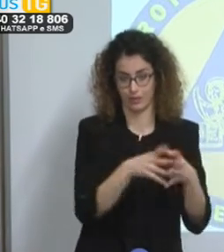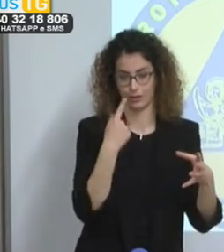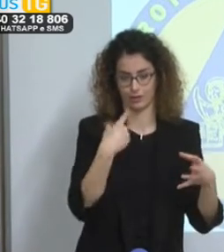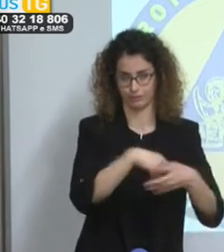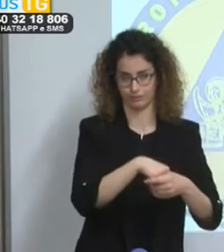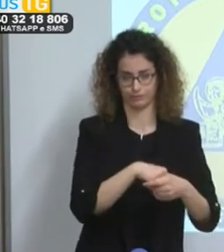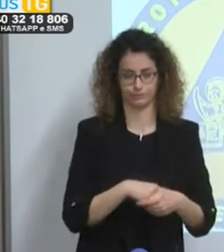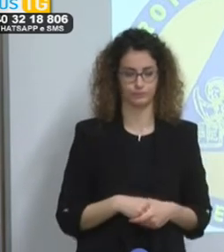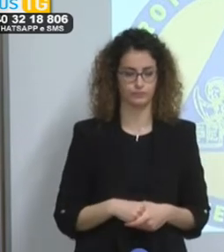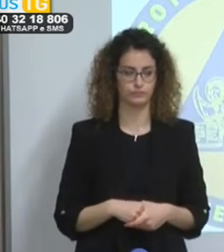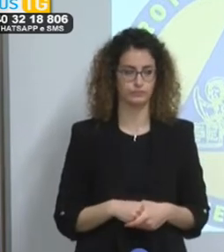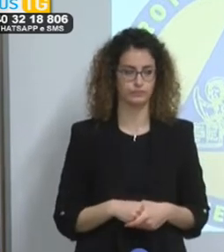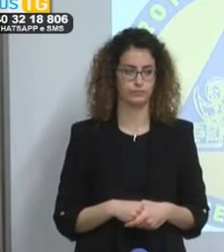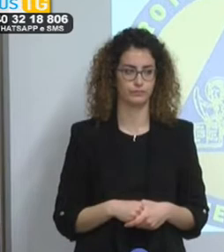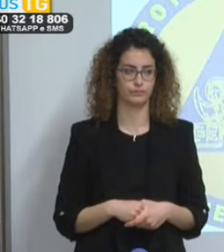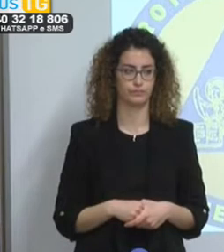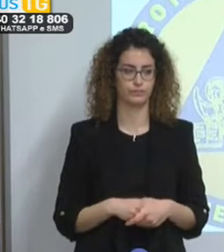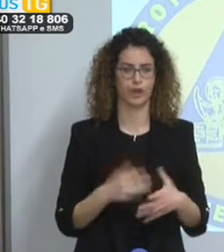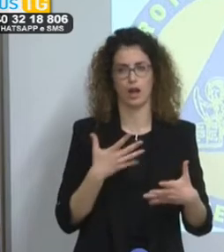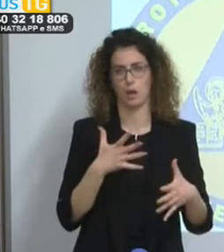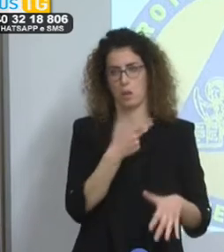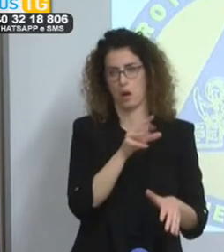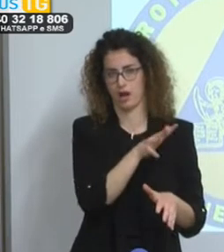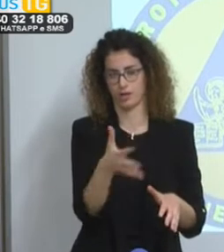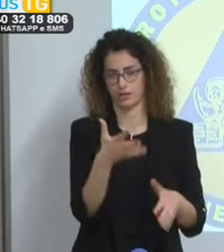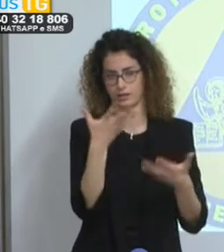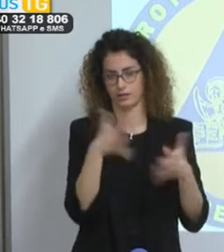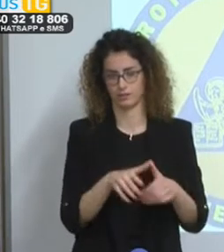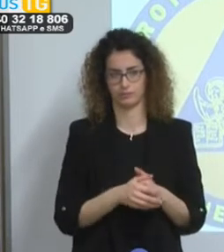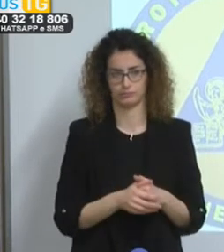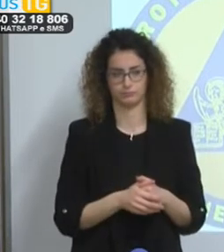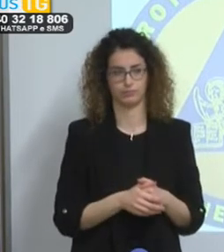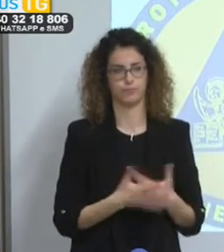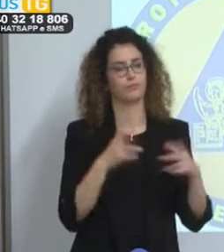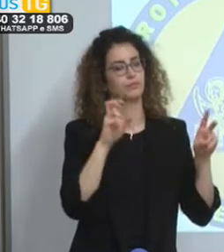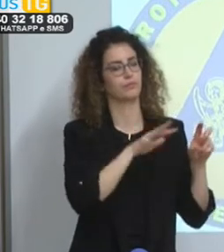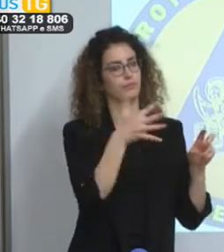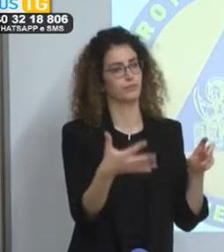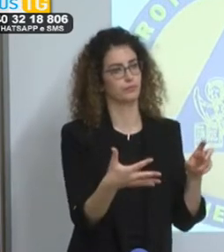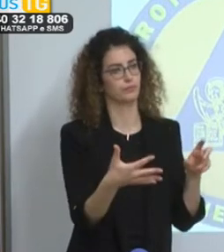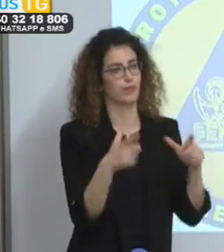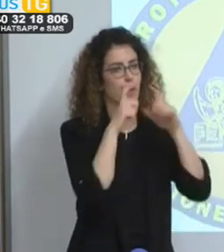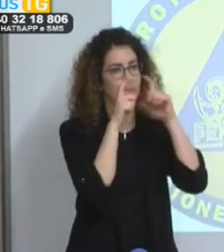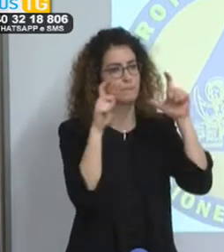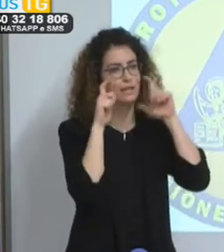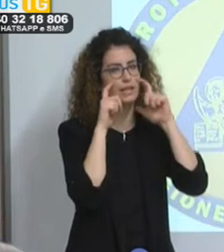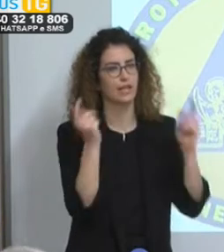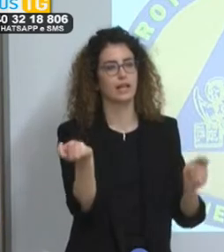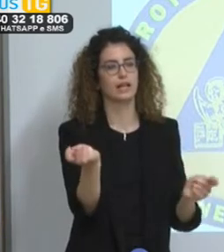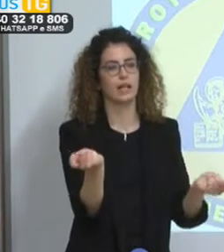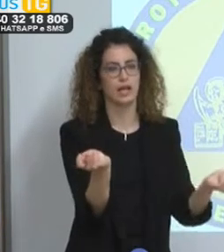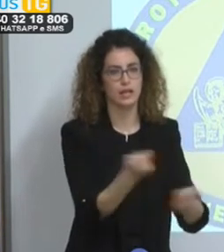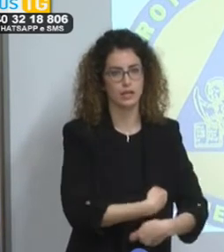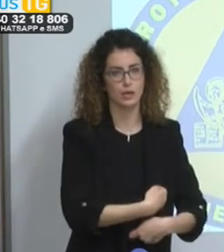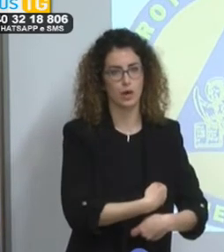categoria, che sono quasi vaccinati tutti, fra l'altro. Un altro argomento, il sequestro delle mascherine, che è in corso